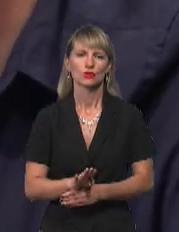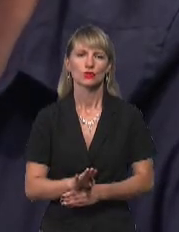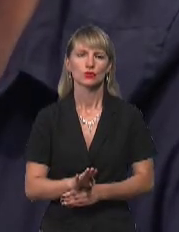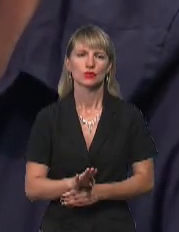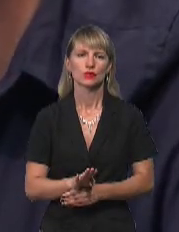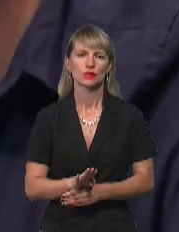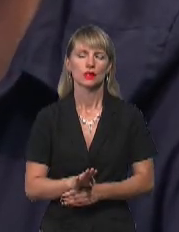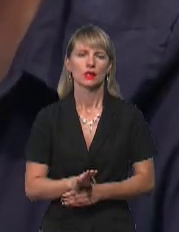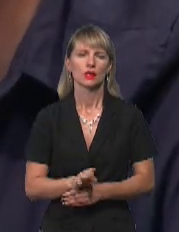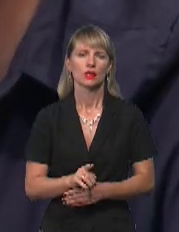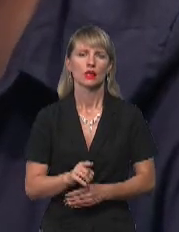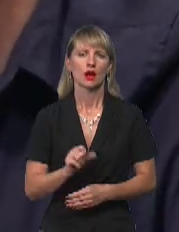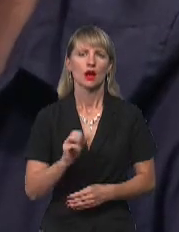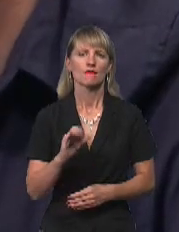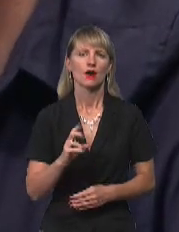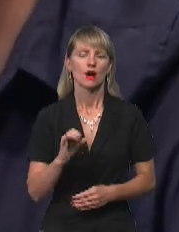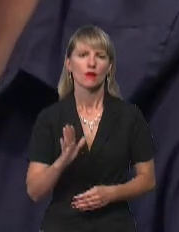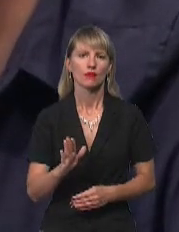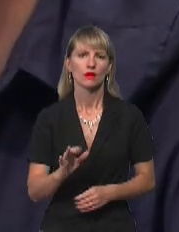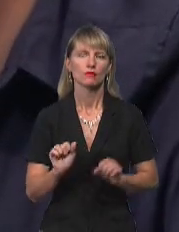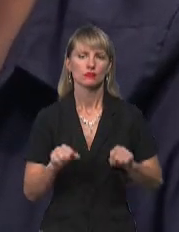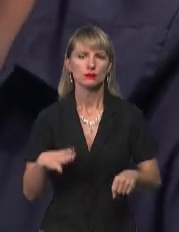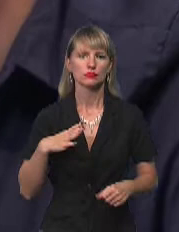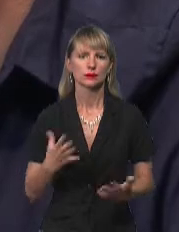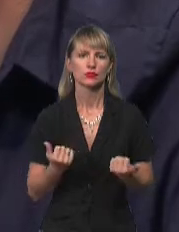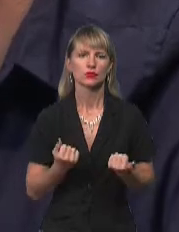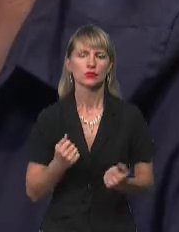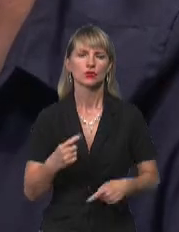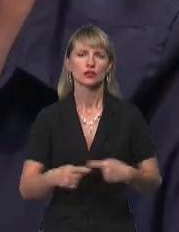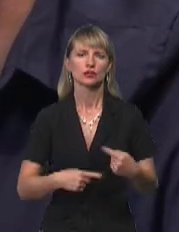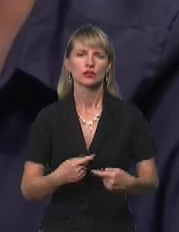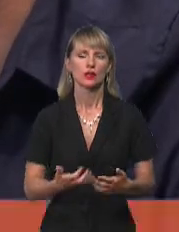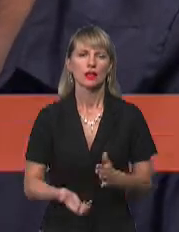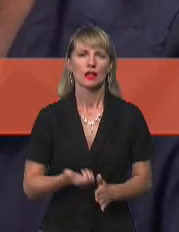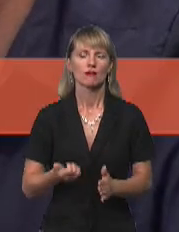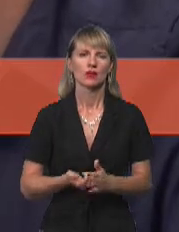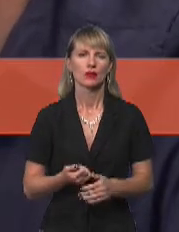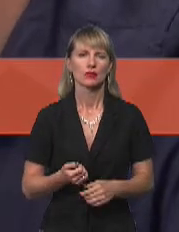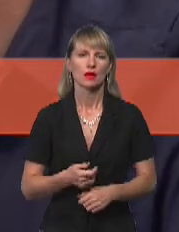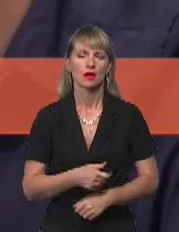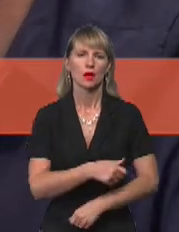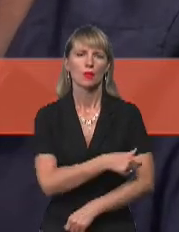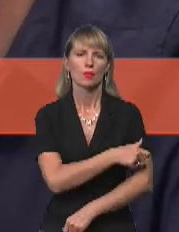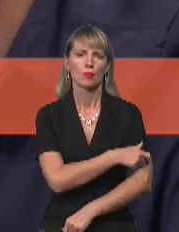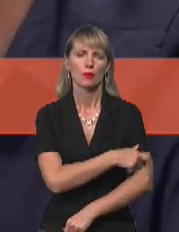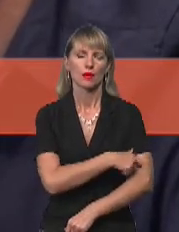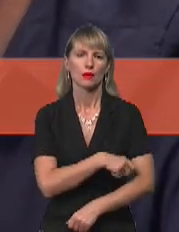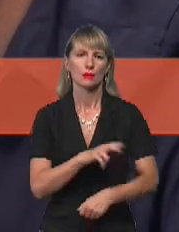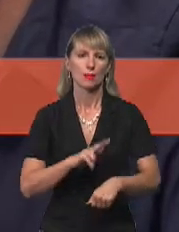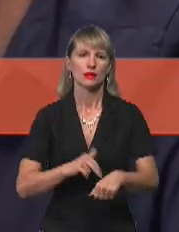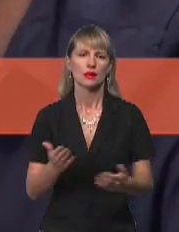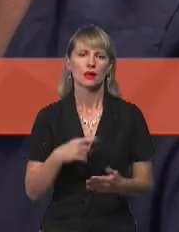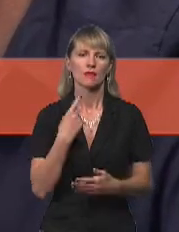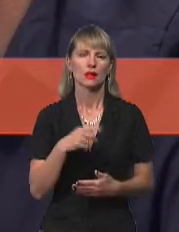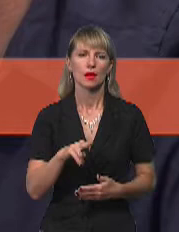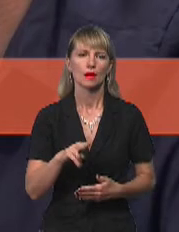видав міністр внутрішніх справ Арсен Аваков, могло бути прийнято саме через брак патрульних поліцейських, як ми вже зазначала